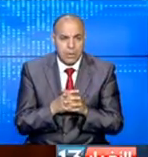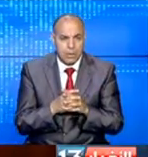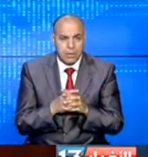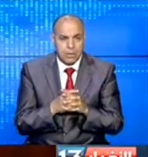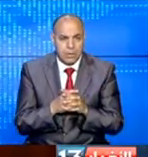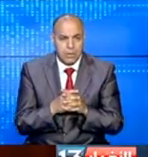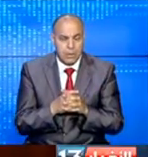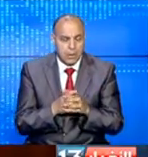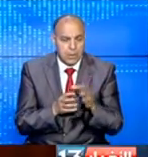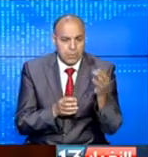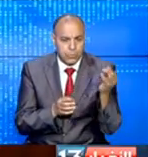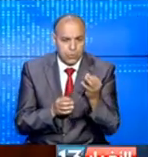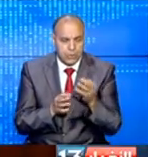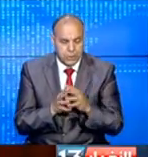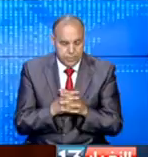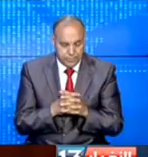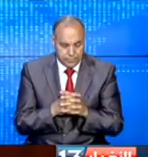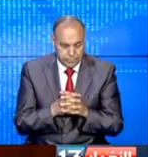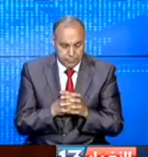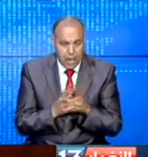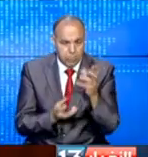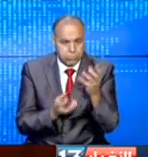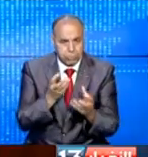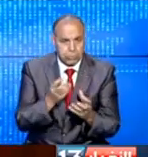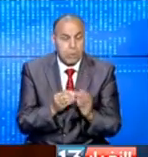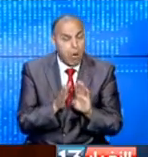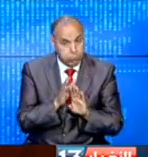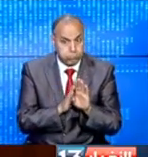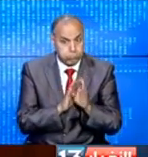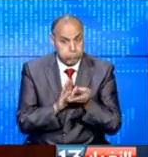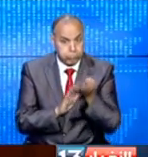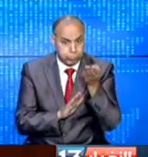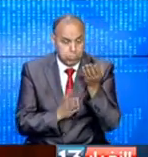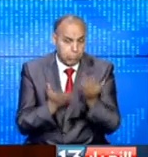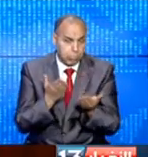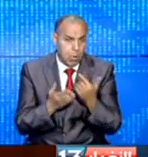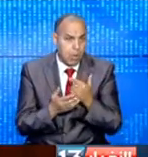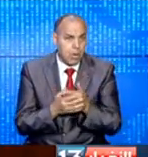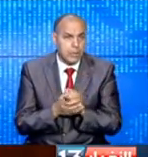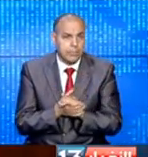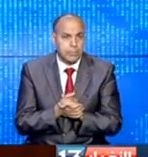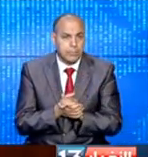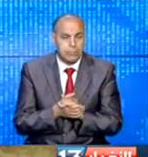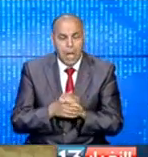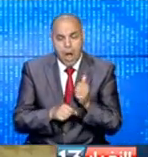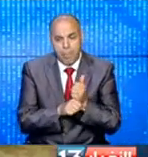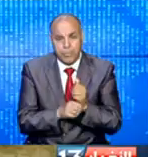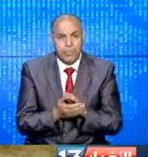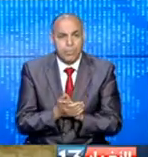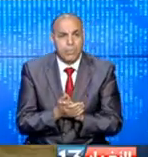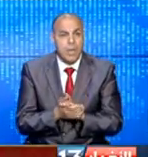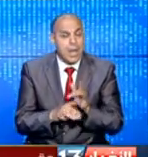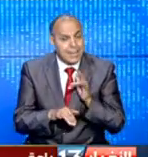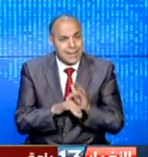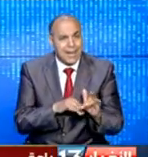ال اه نسبه الحراره فيه مرتفعه مقارنه ببقيه السنه التاخر